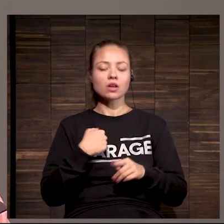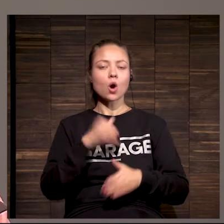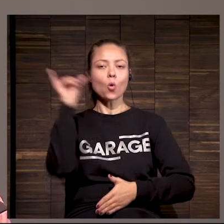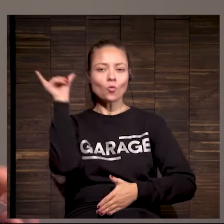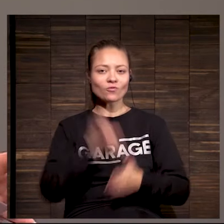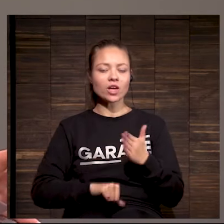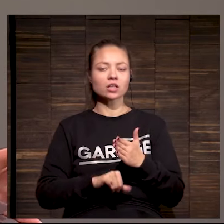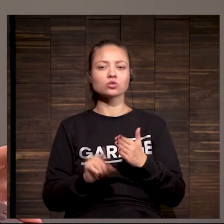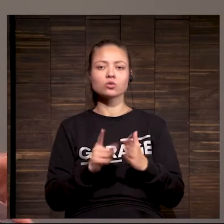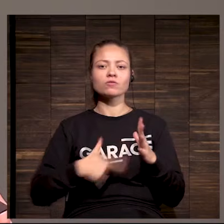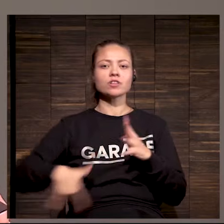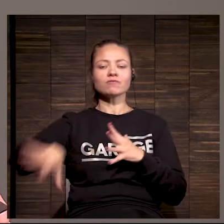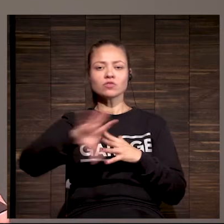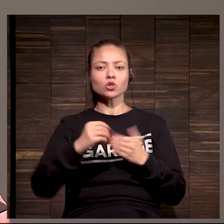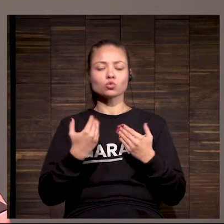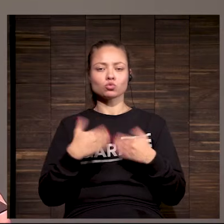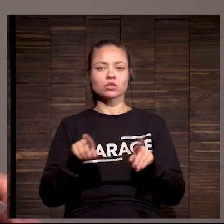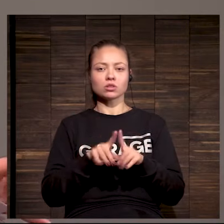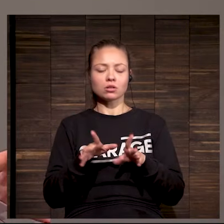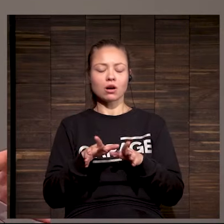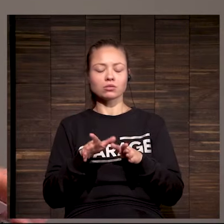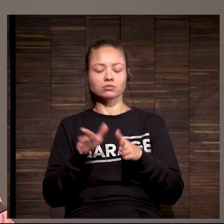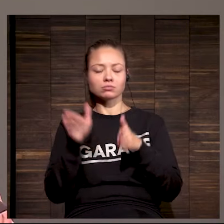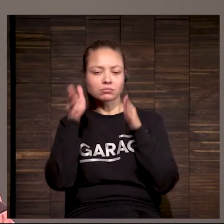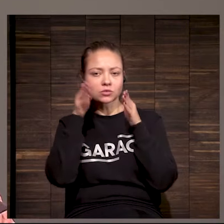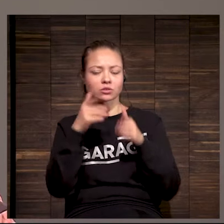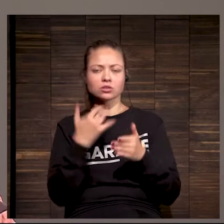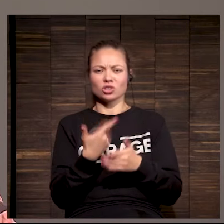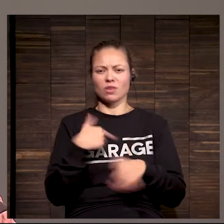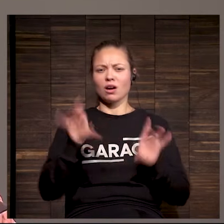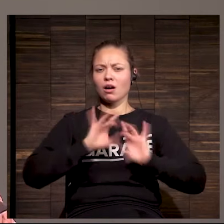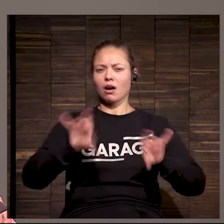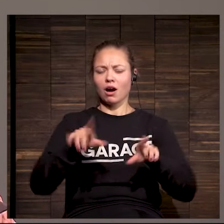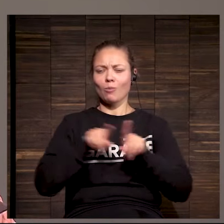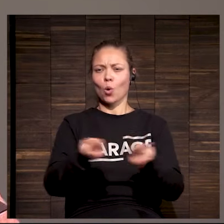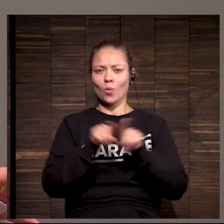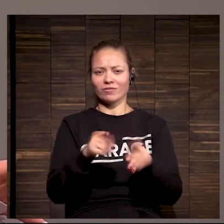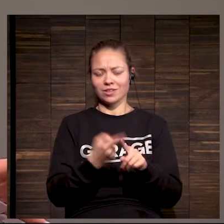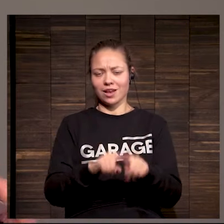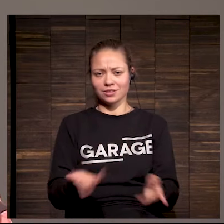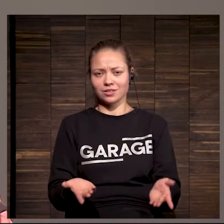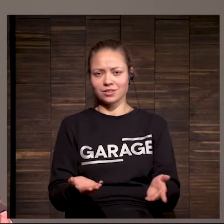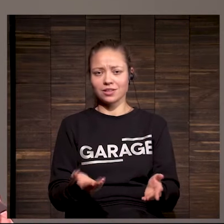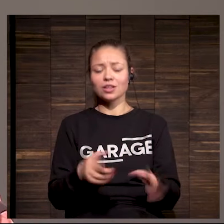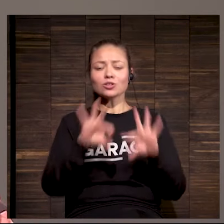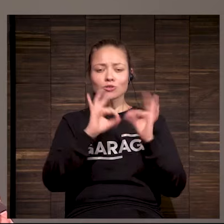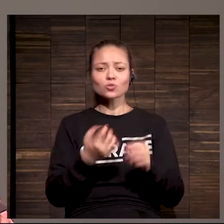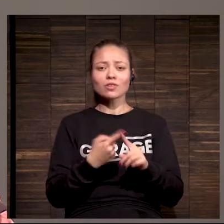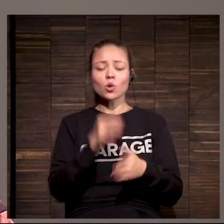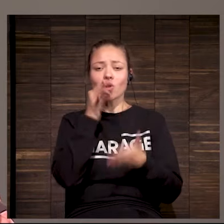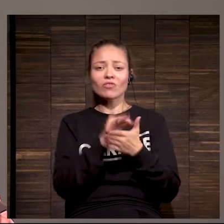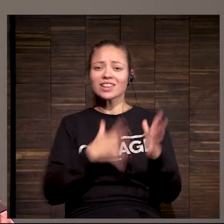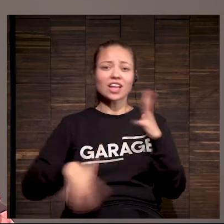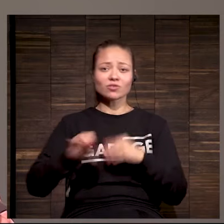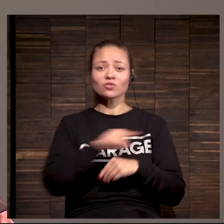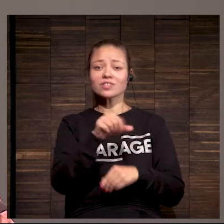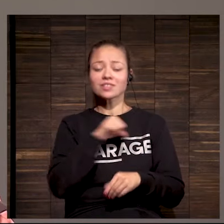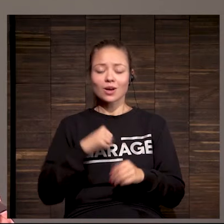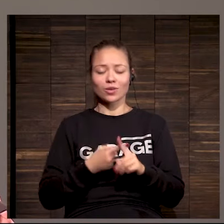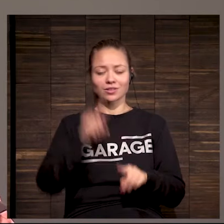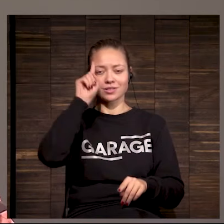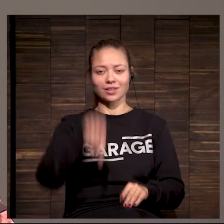вы все и так уже обращенные зачем я вам читаю все эти проповеди из искусства это ответ на все вы сами это